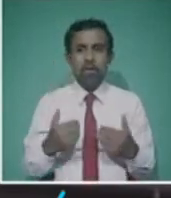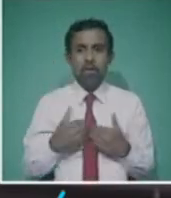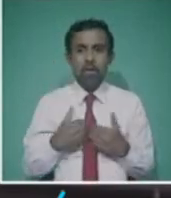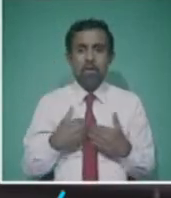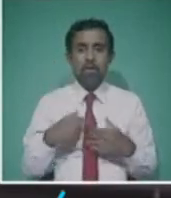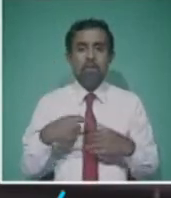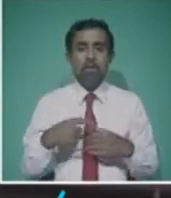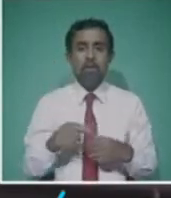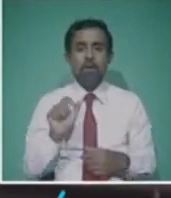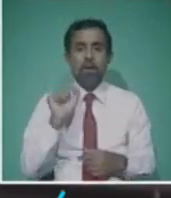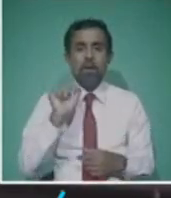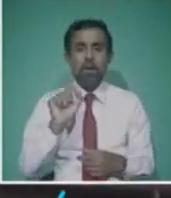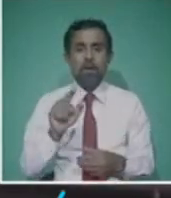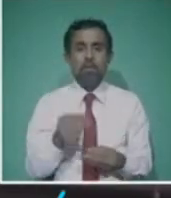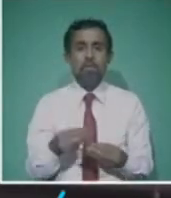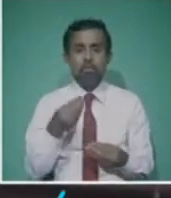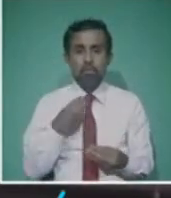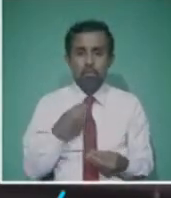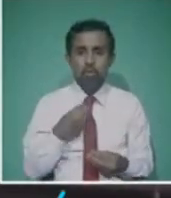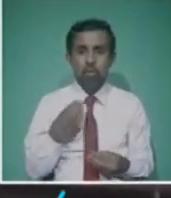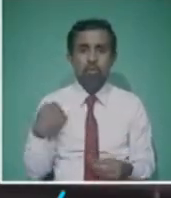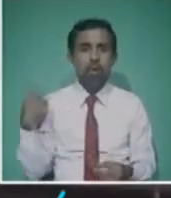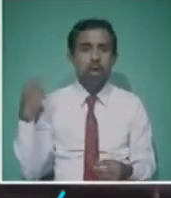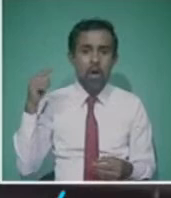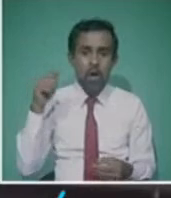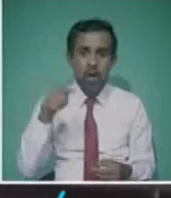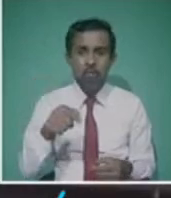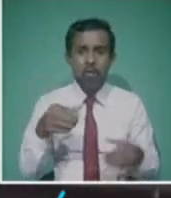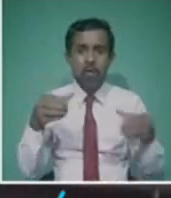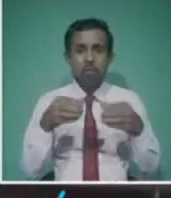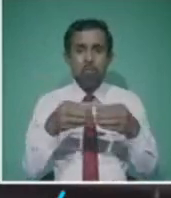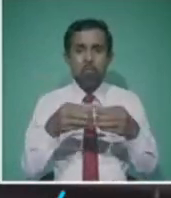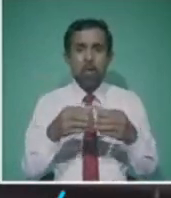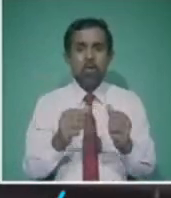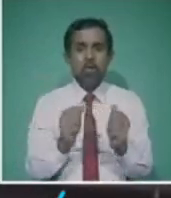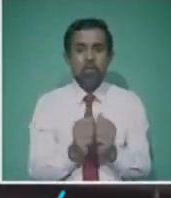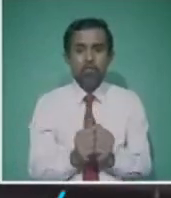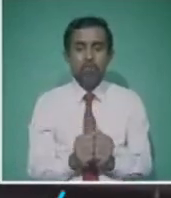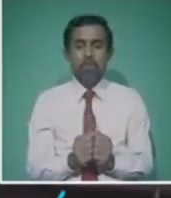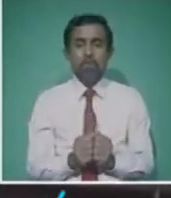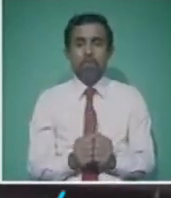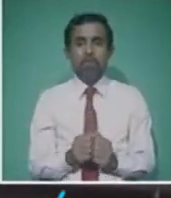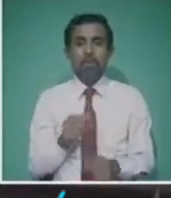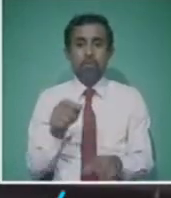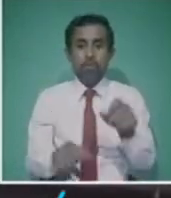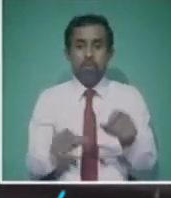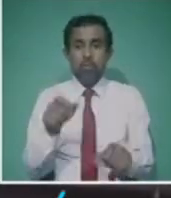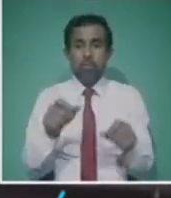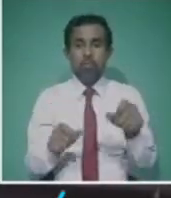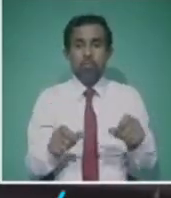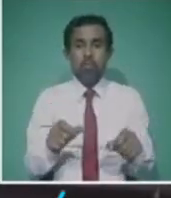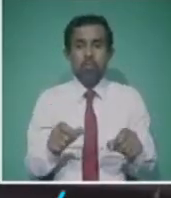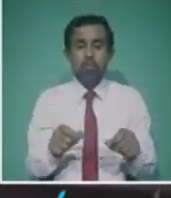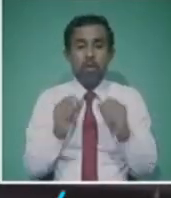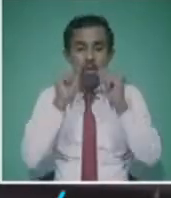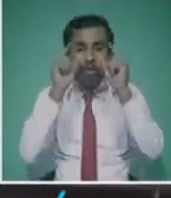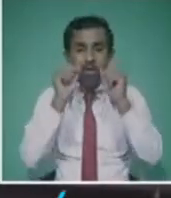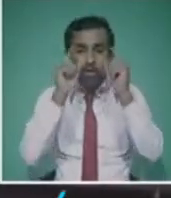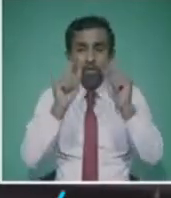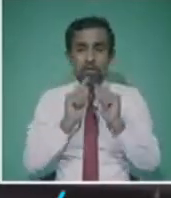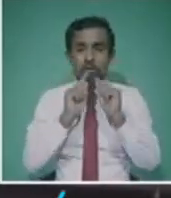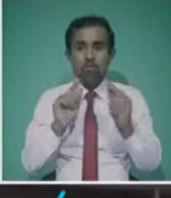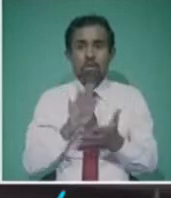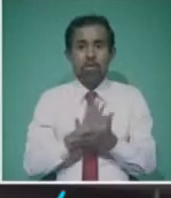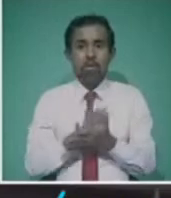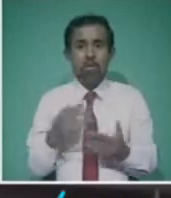නොමිනේෂන් දුන්නා අපි ආවා පක්ෂයේ වෙනුවෙන් වැඩ කරමින් ජනතාව දැනුවත් කරමින් ඔබ